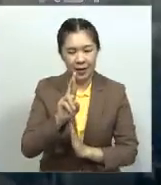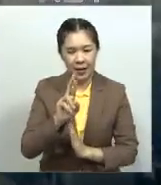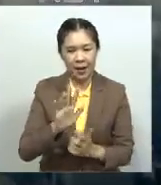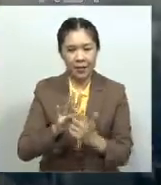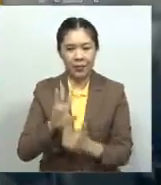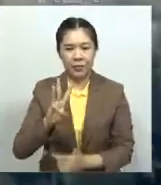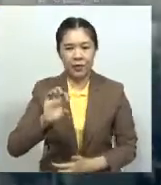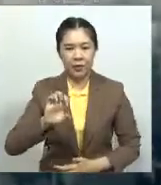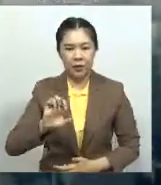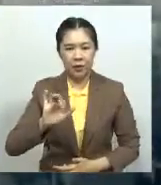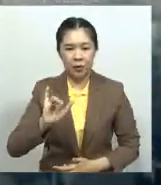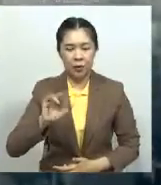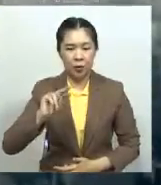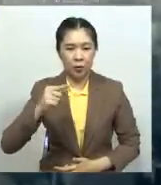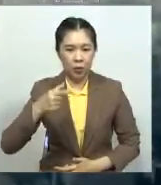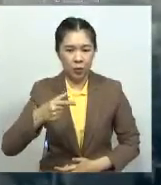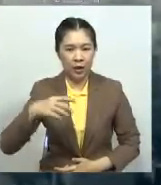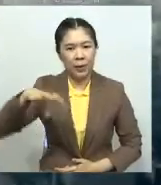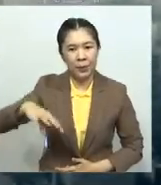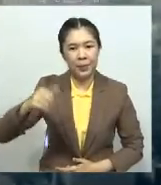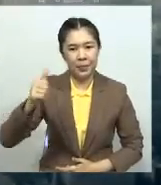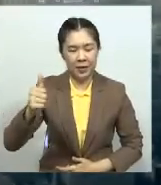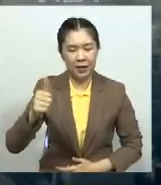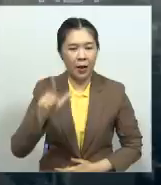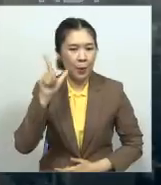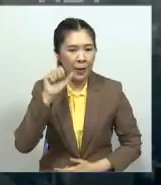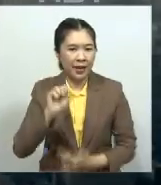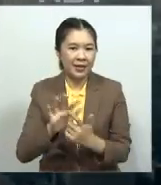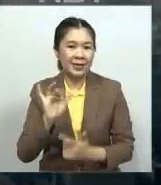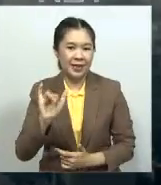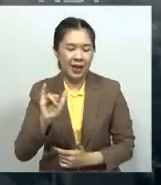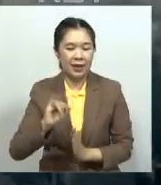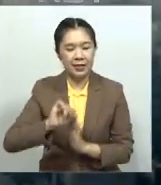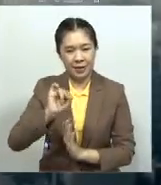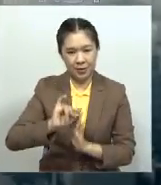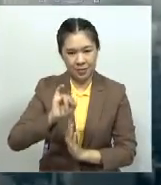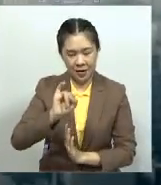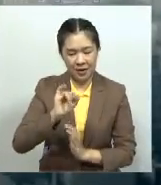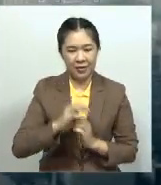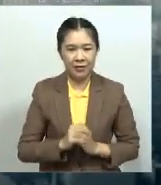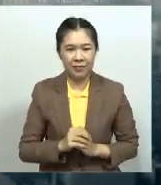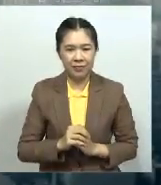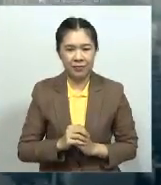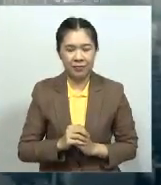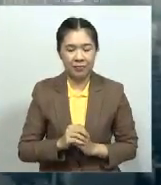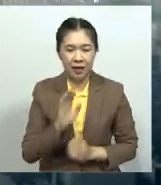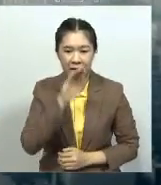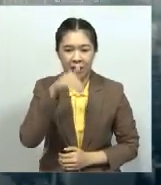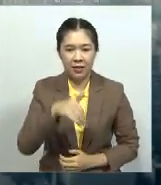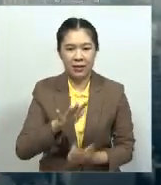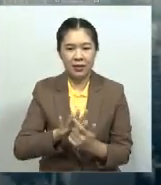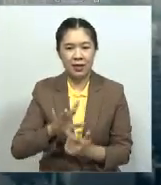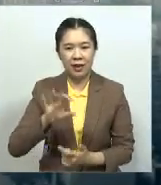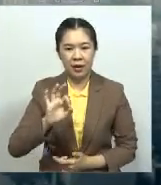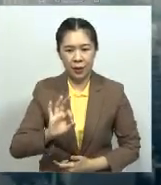ลเวียงอำเภอเมืองและตำบลเวียงพังคำอำเภอแม่สายจังหวัดเชียงใหม่ก็ที่ตำบลช้างเผือกตำบล